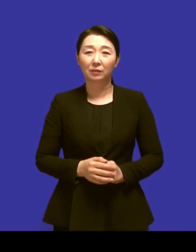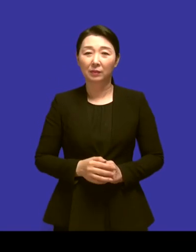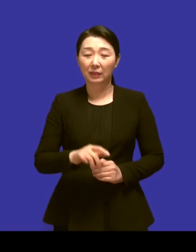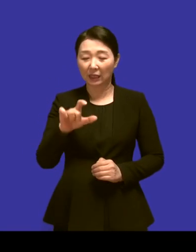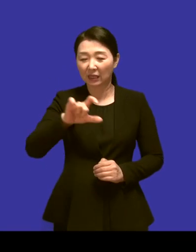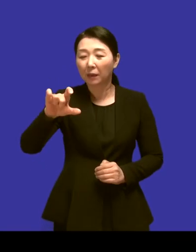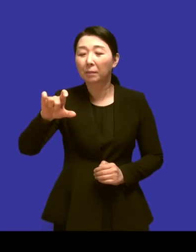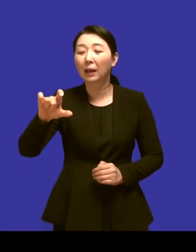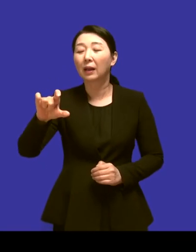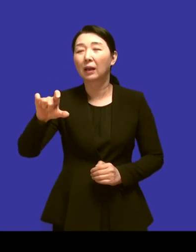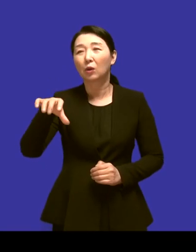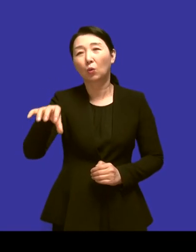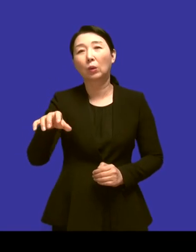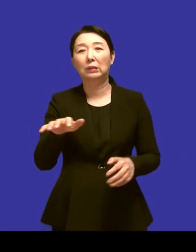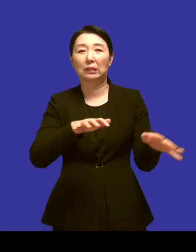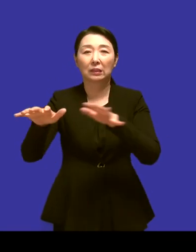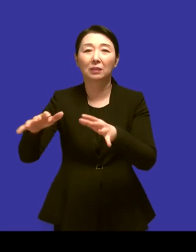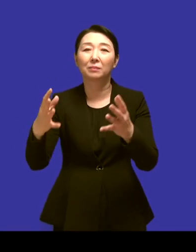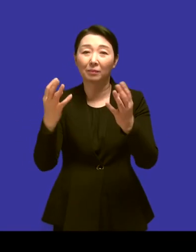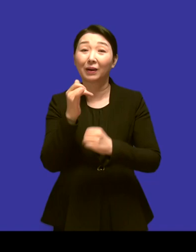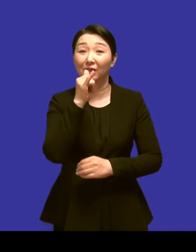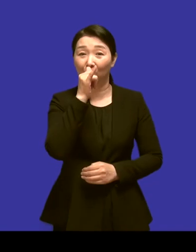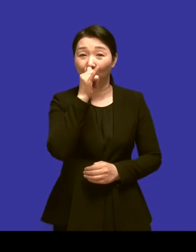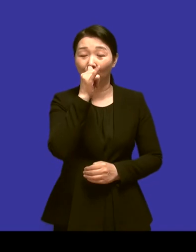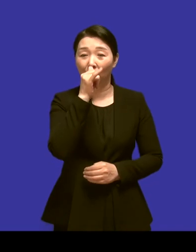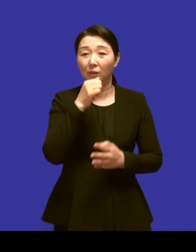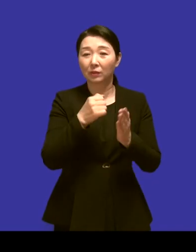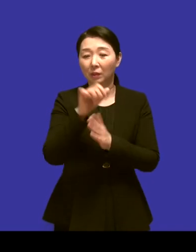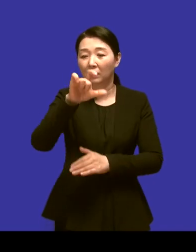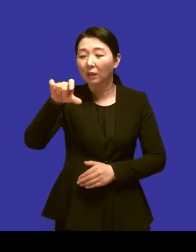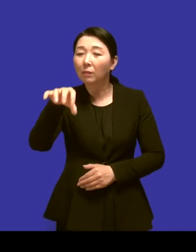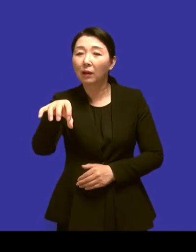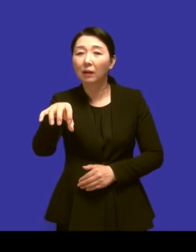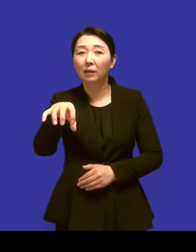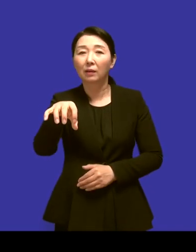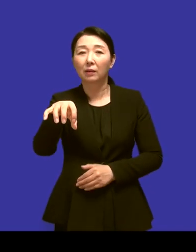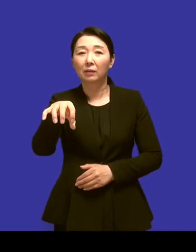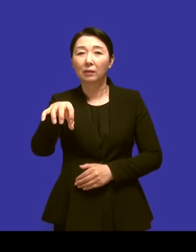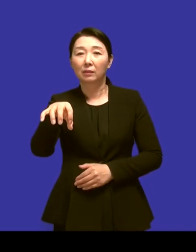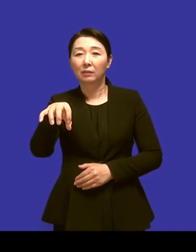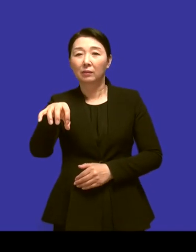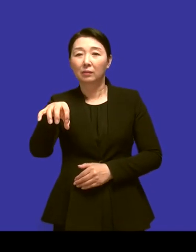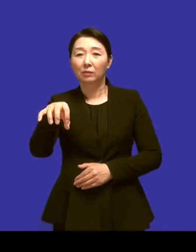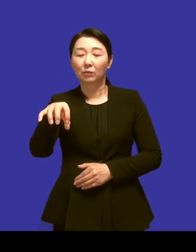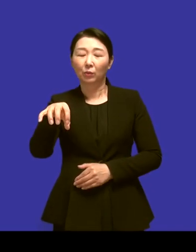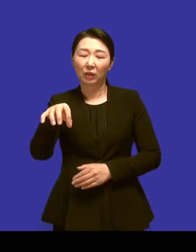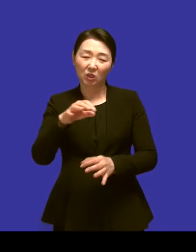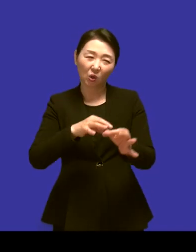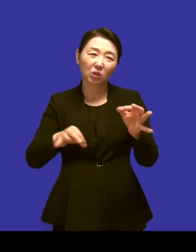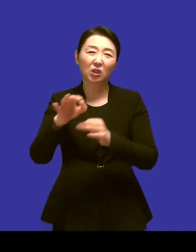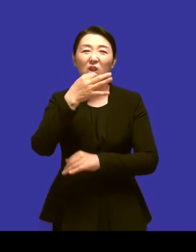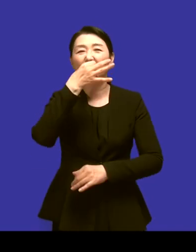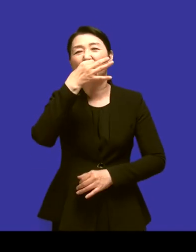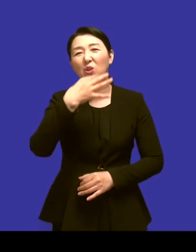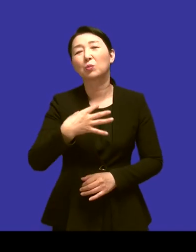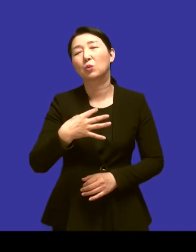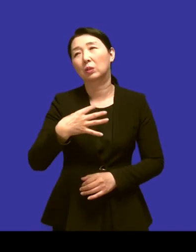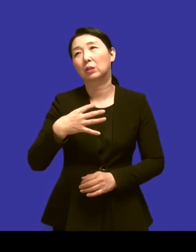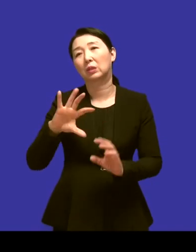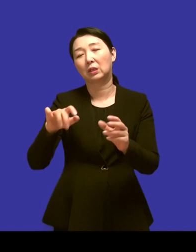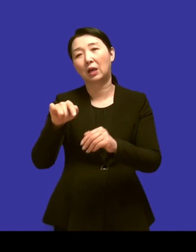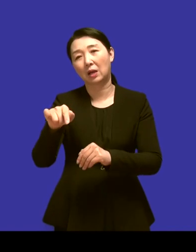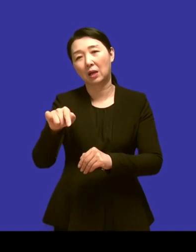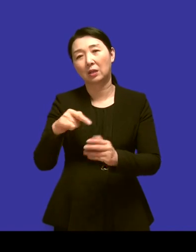한창 네팔이 지진이 났었던 때였어가지고 네팔이 또 이제 좀 이제 좀 경제적으로 많이 힘든